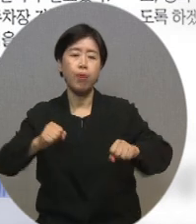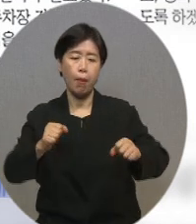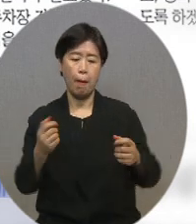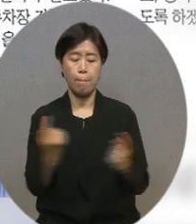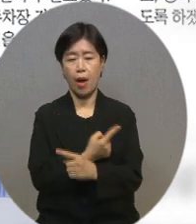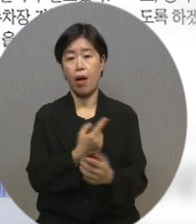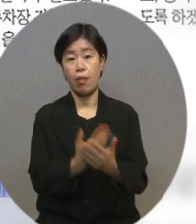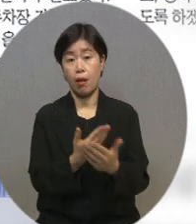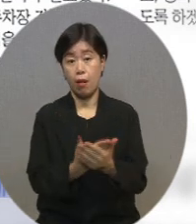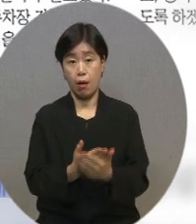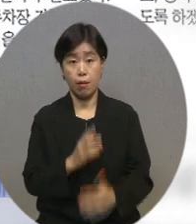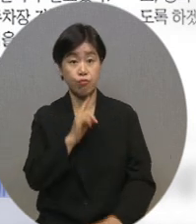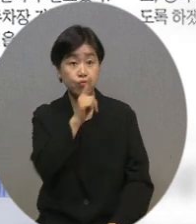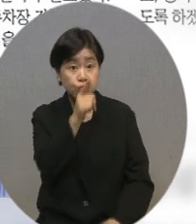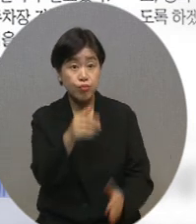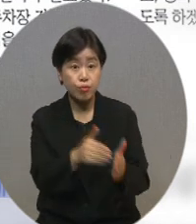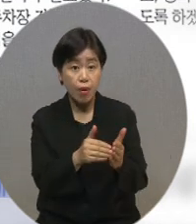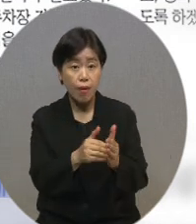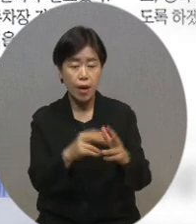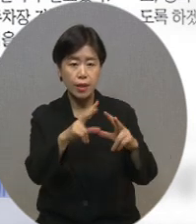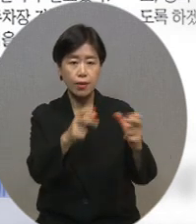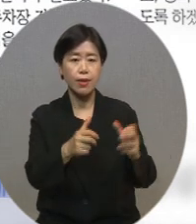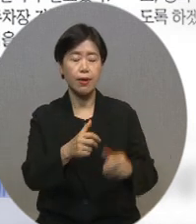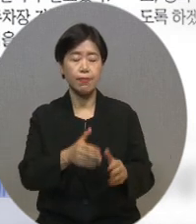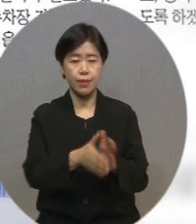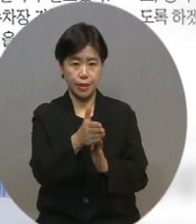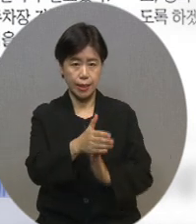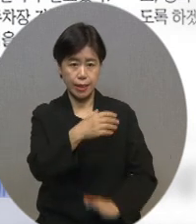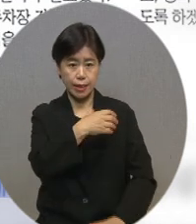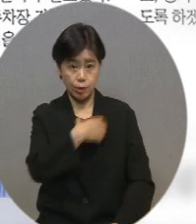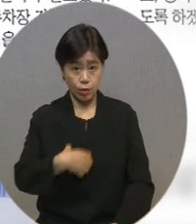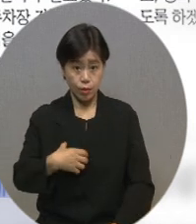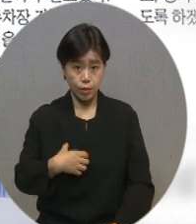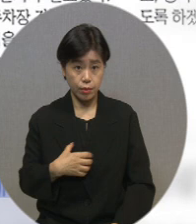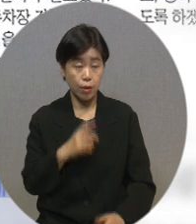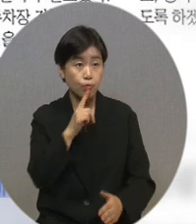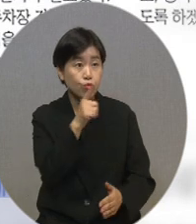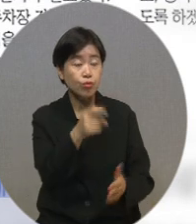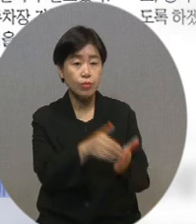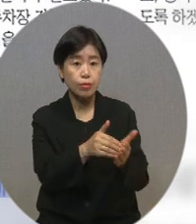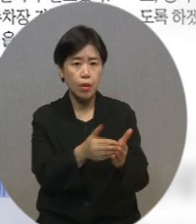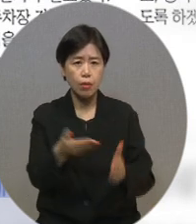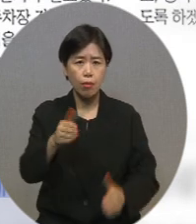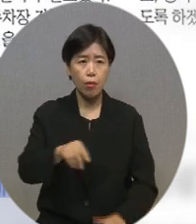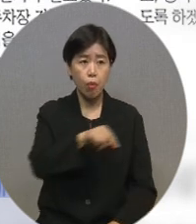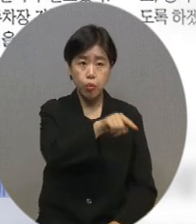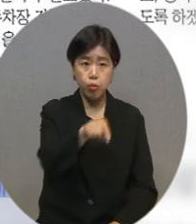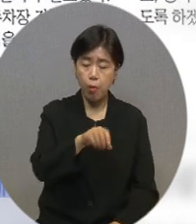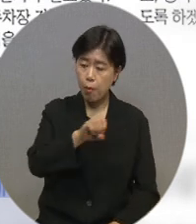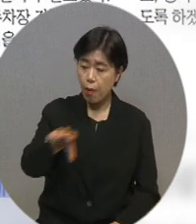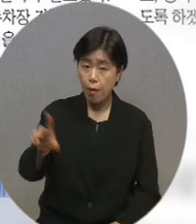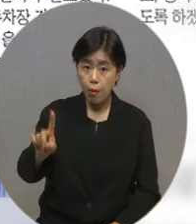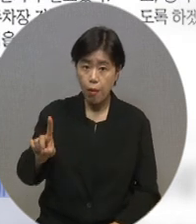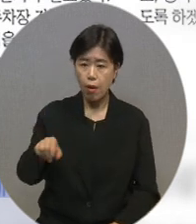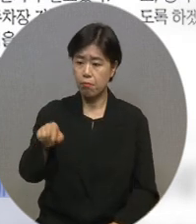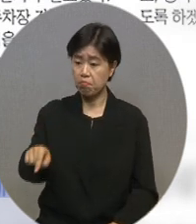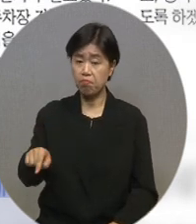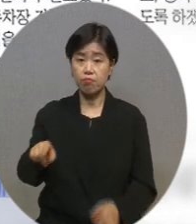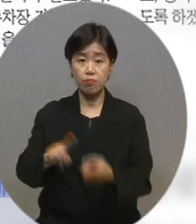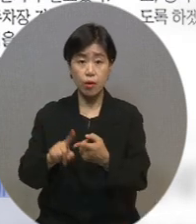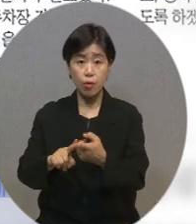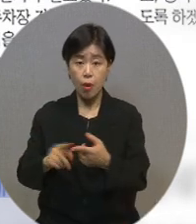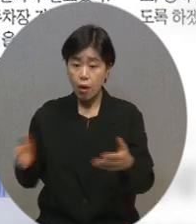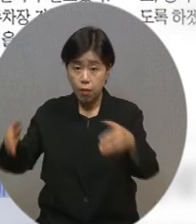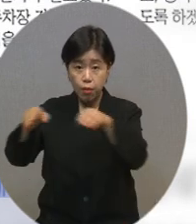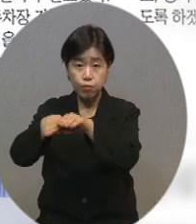민원을 관할 시청인 성남 시청에 제기했습니다 그런데 성남시청은 오히려 법적 설치 의무 대상